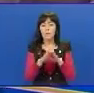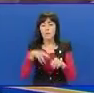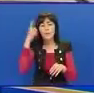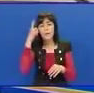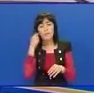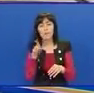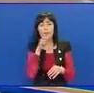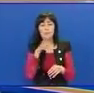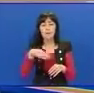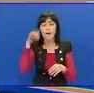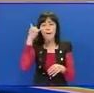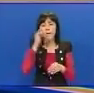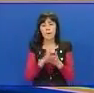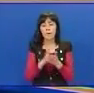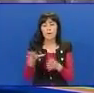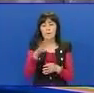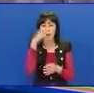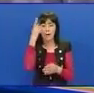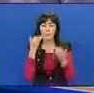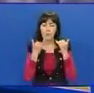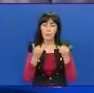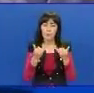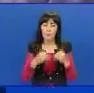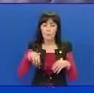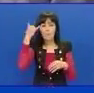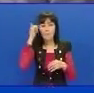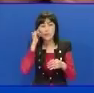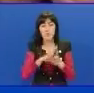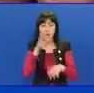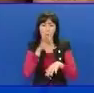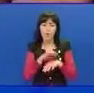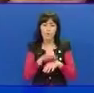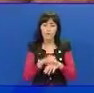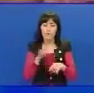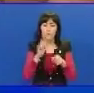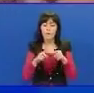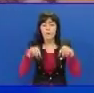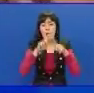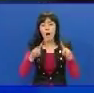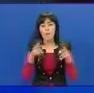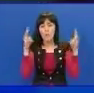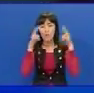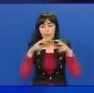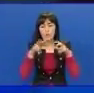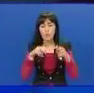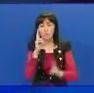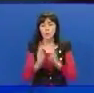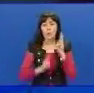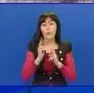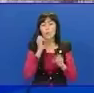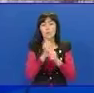жастар малды баптау ісіне әбден машықтанған. Мұндағы аша тұяқтылар ауырып қалса, аппаратпен тексеріп тіпті оларға ота жасауды да